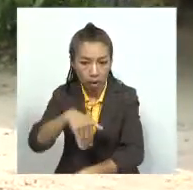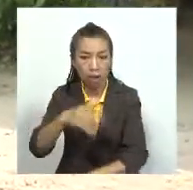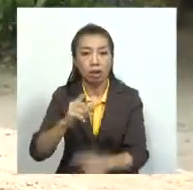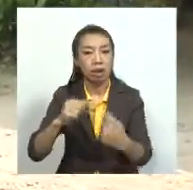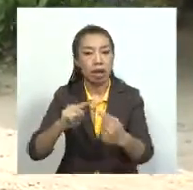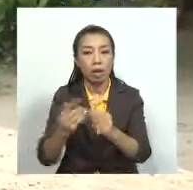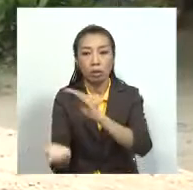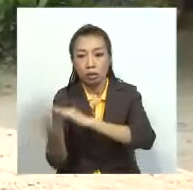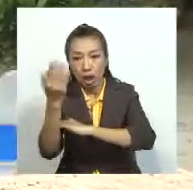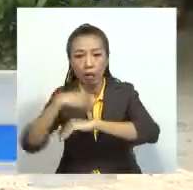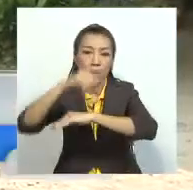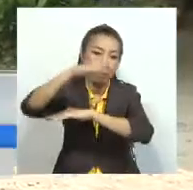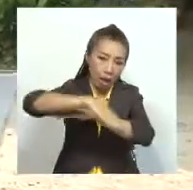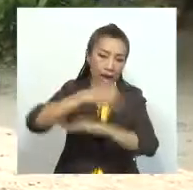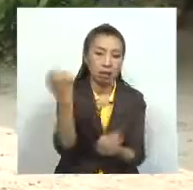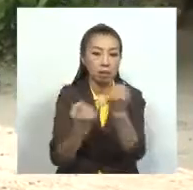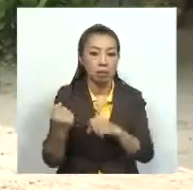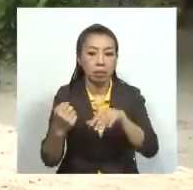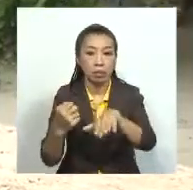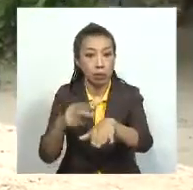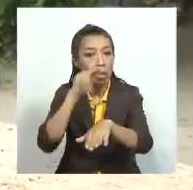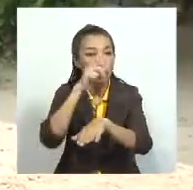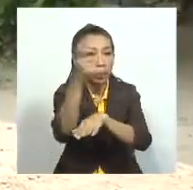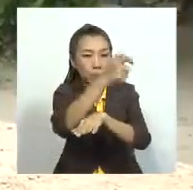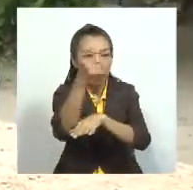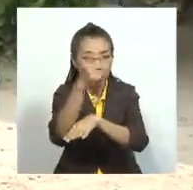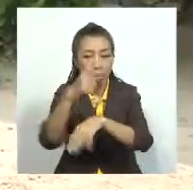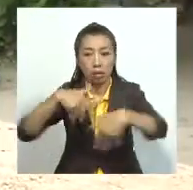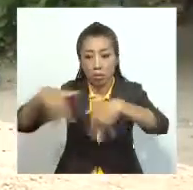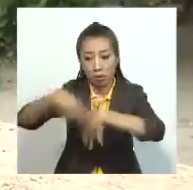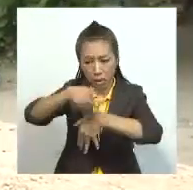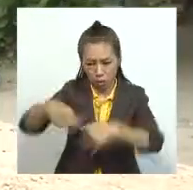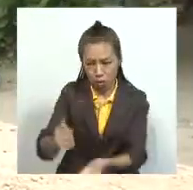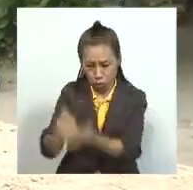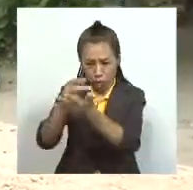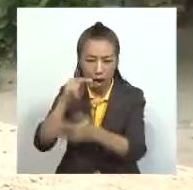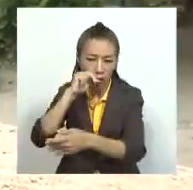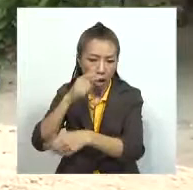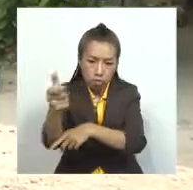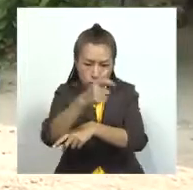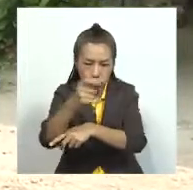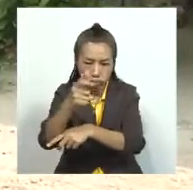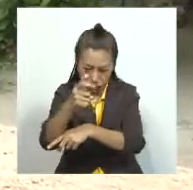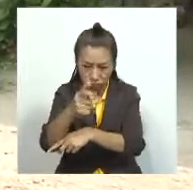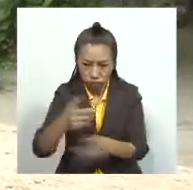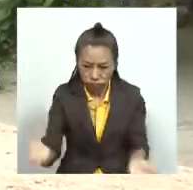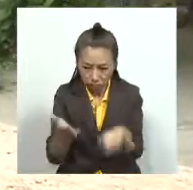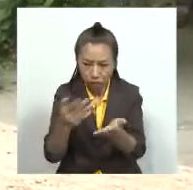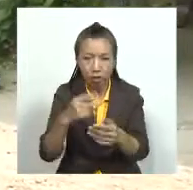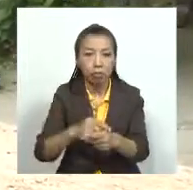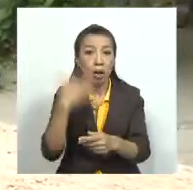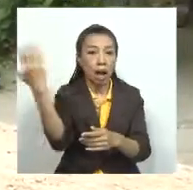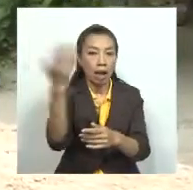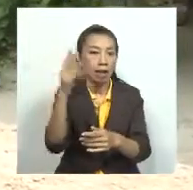าช่วงบ่ายนะแล้วก็มารณรงค์ให้ชาวบ้านเนี่ยช่วยกันลดน้ำเพื่อความชื้น